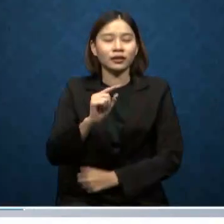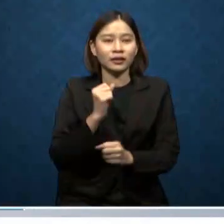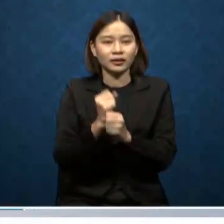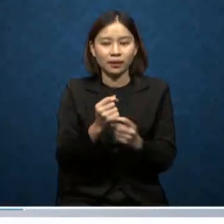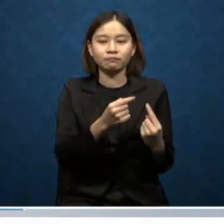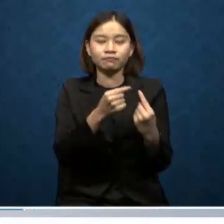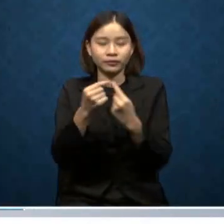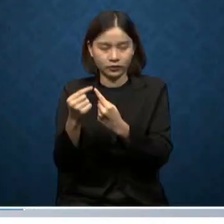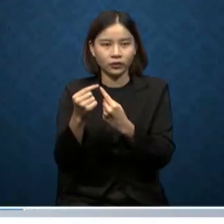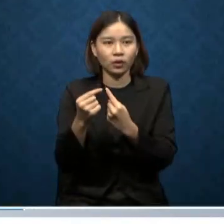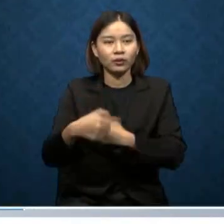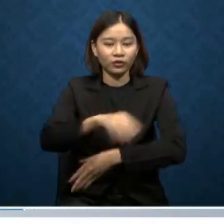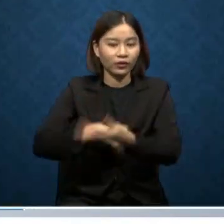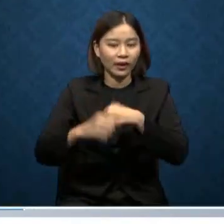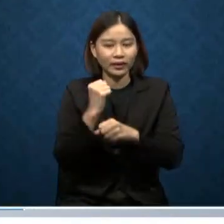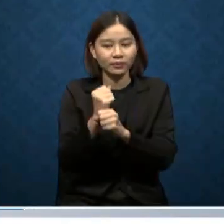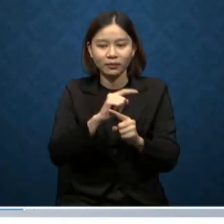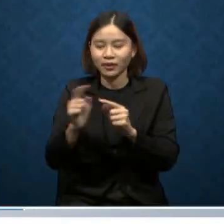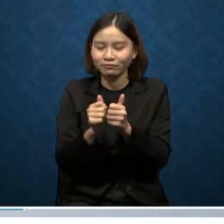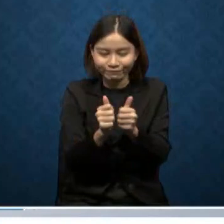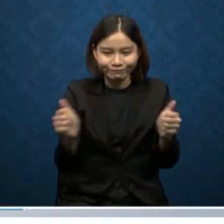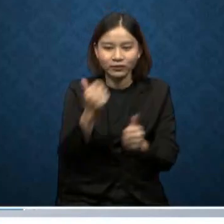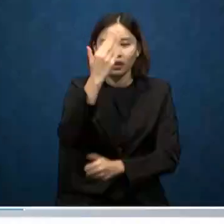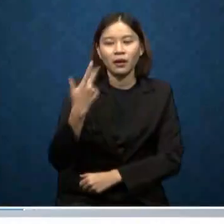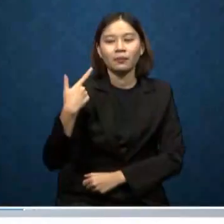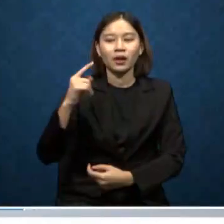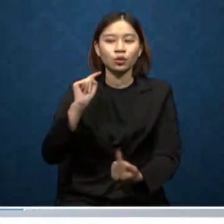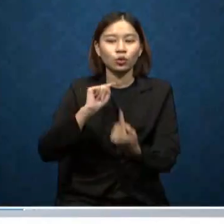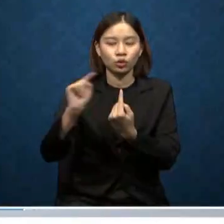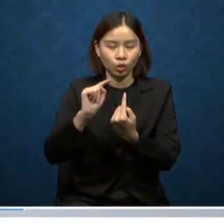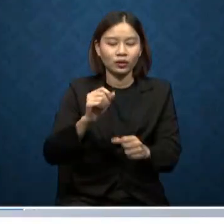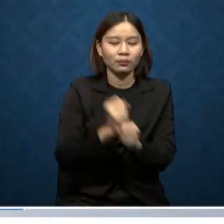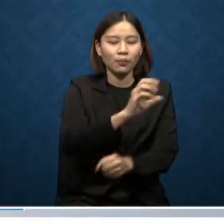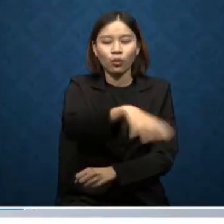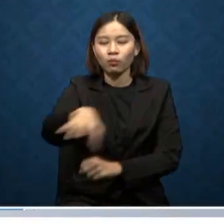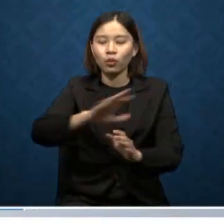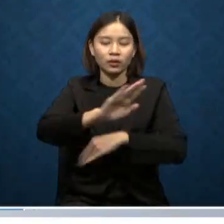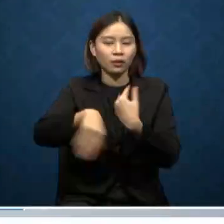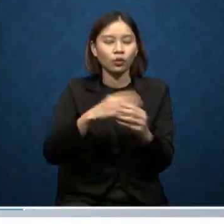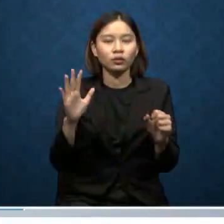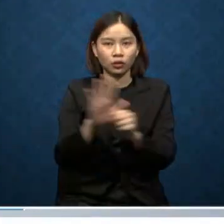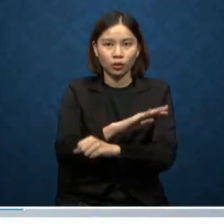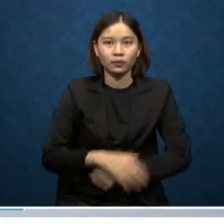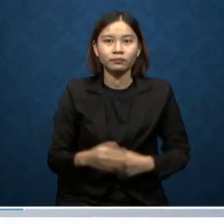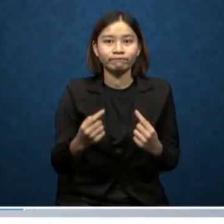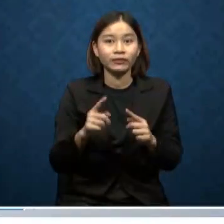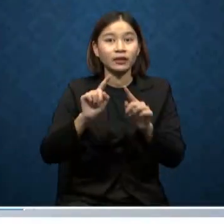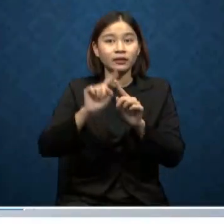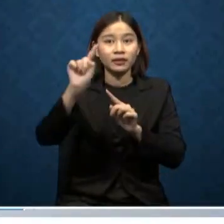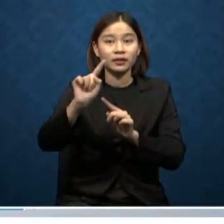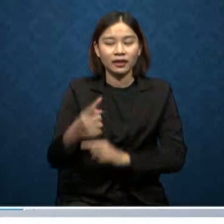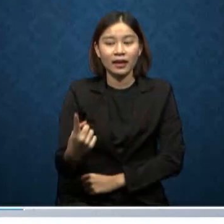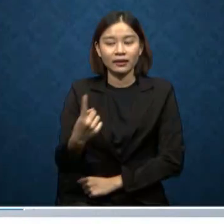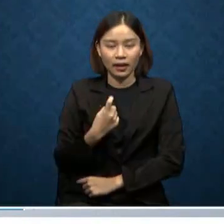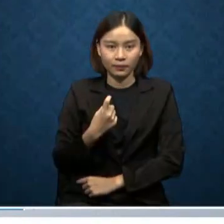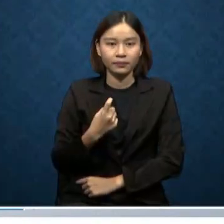รับช่วงต่อมาซึเราจะปฏิบทภรากิรให้มัดีที่สุดเพอใหเกด ประโยน์สสุด todo Photoshopในประเด็แรก ท่านมีก